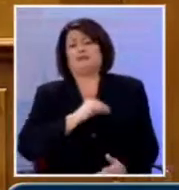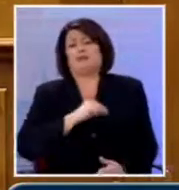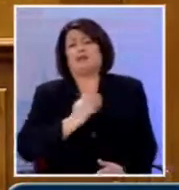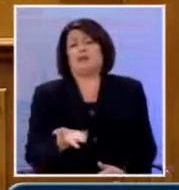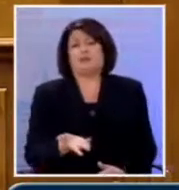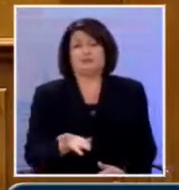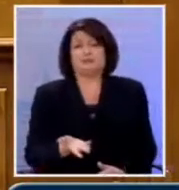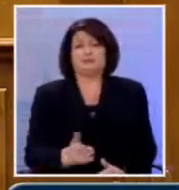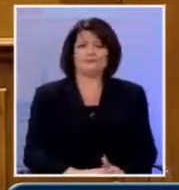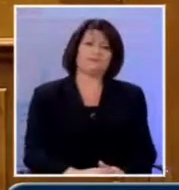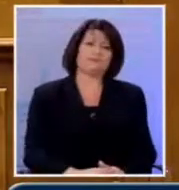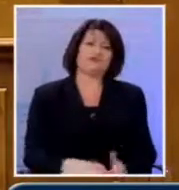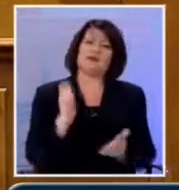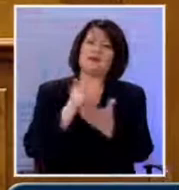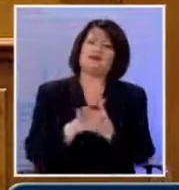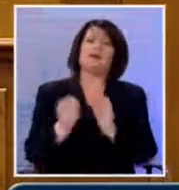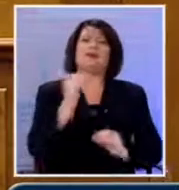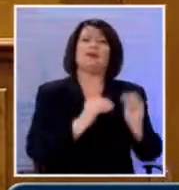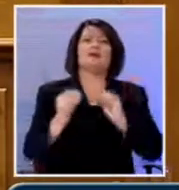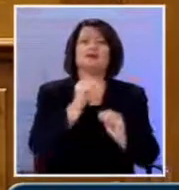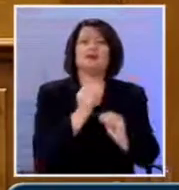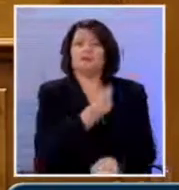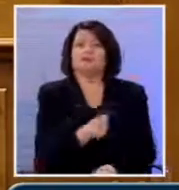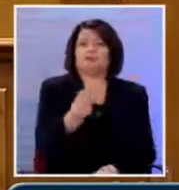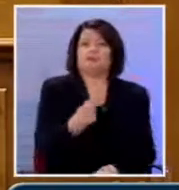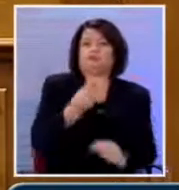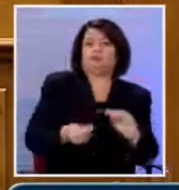να κάνουν εξοπλισμούς υπερμιζαρισμένους.